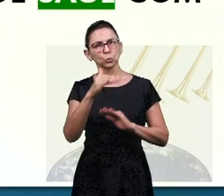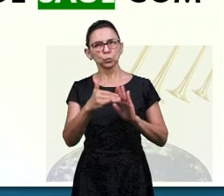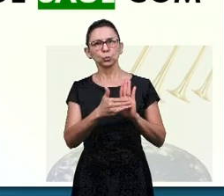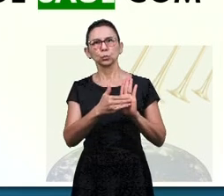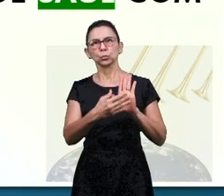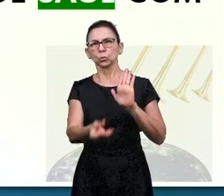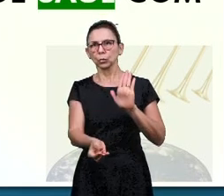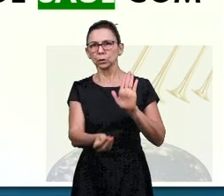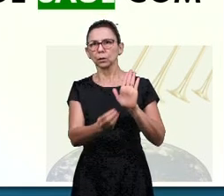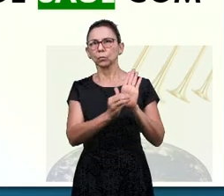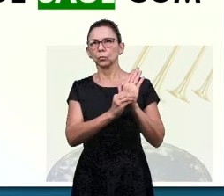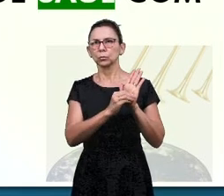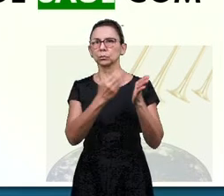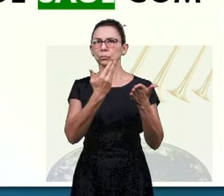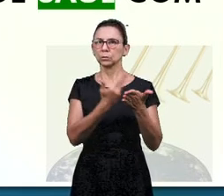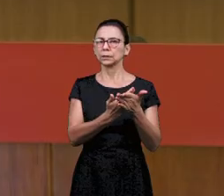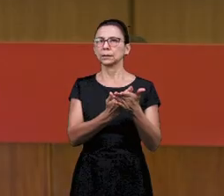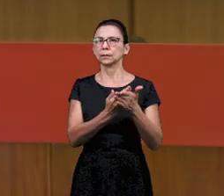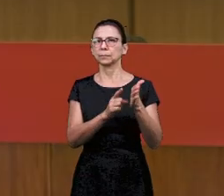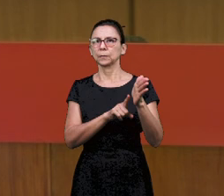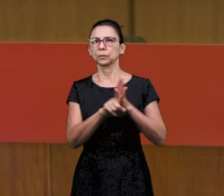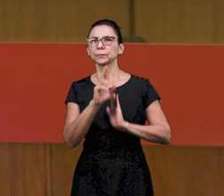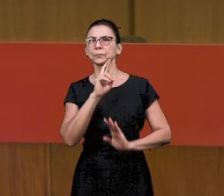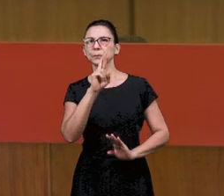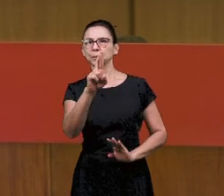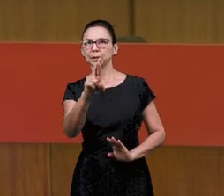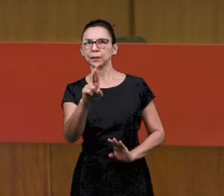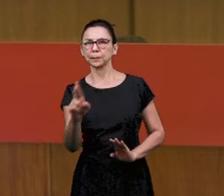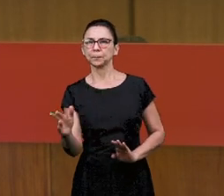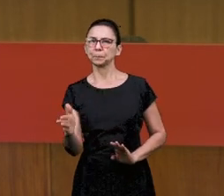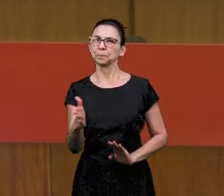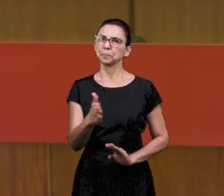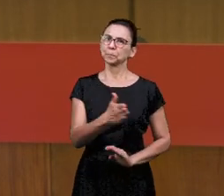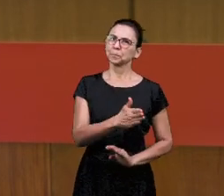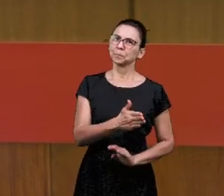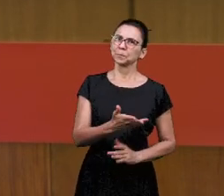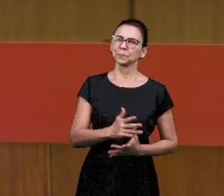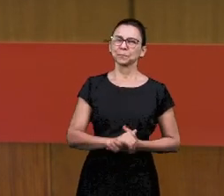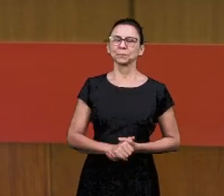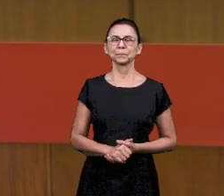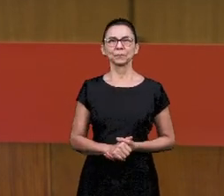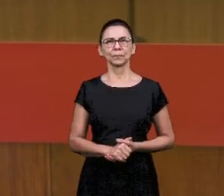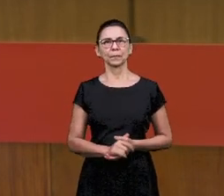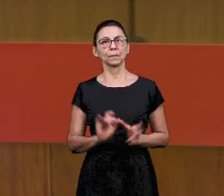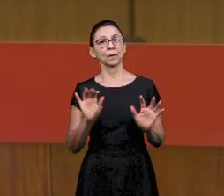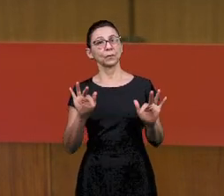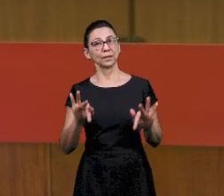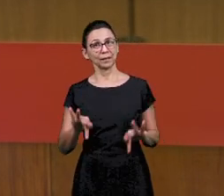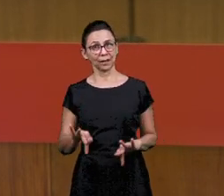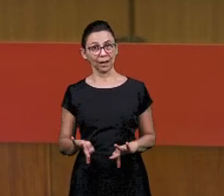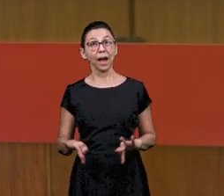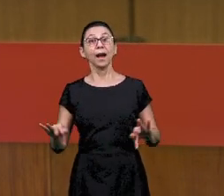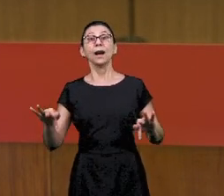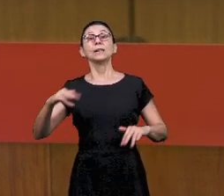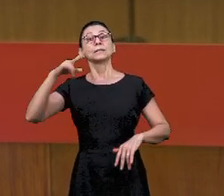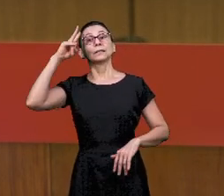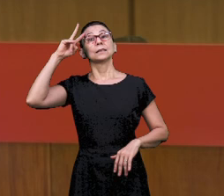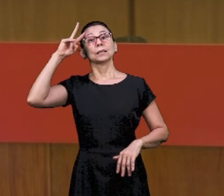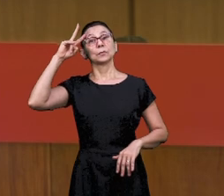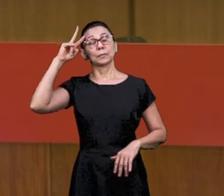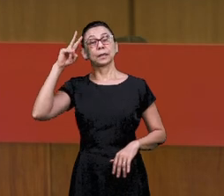pour répondre à cette question. Nous arrivons donc à la fin de l'école biblique. Je veux rappeler aux frères et sœurs le